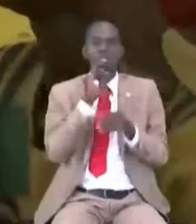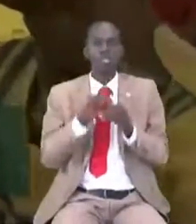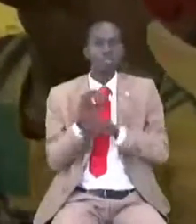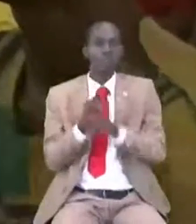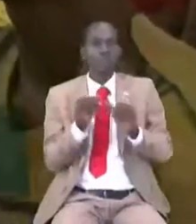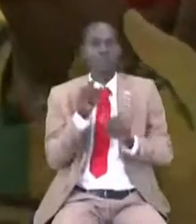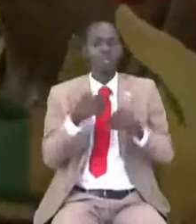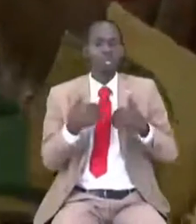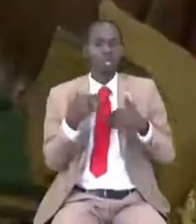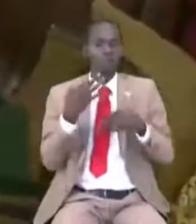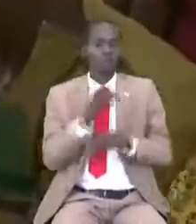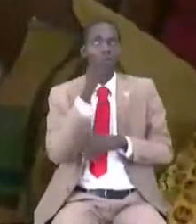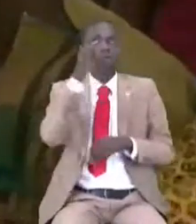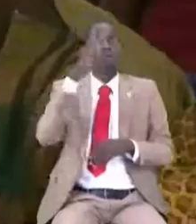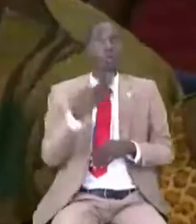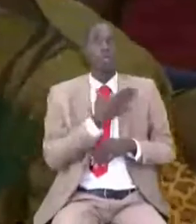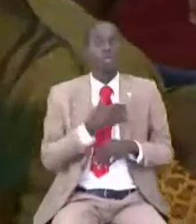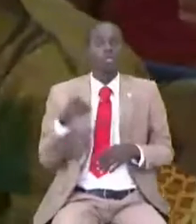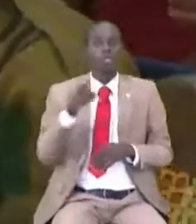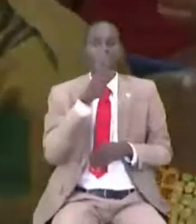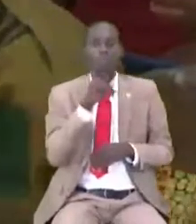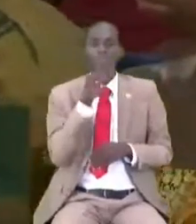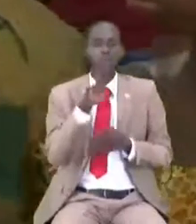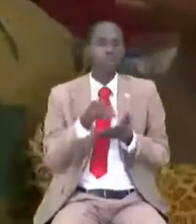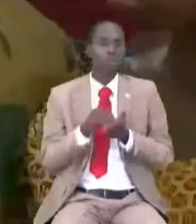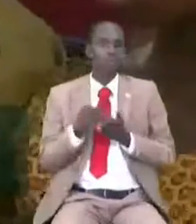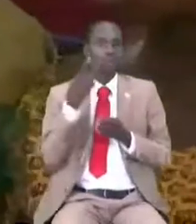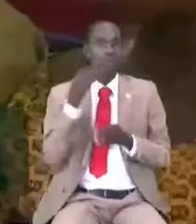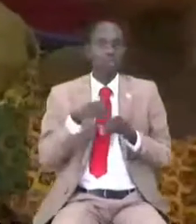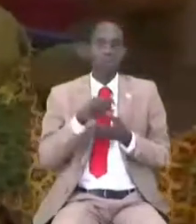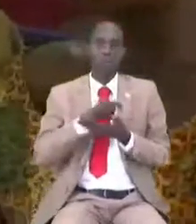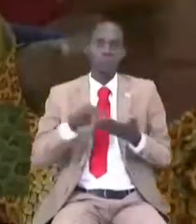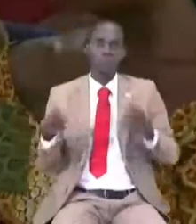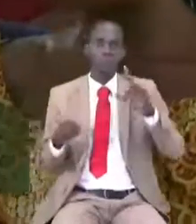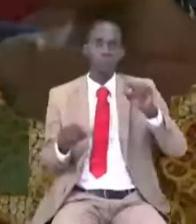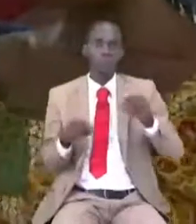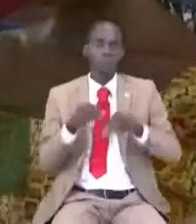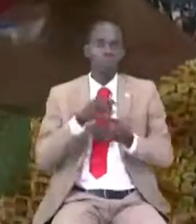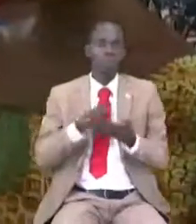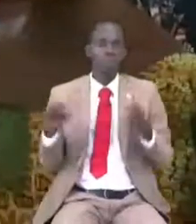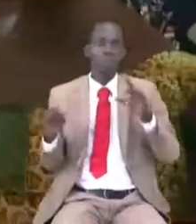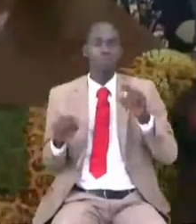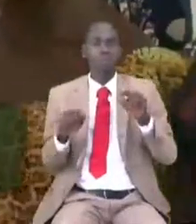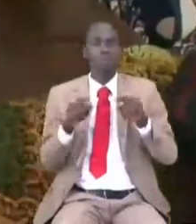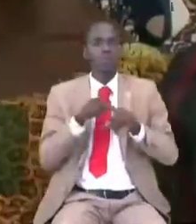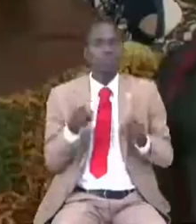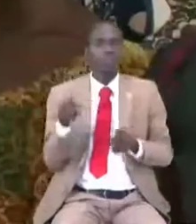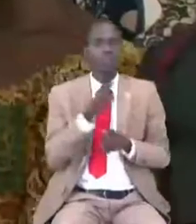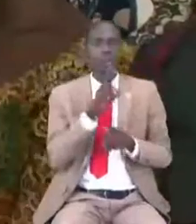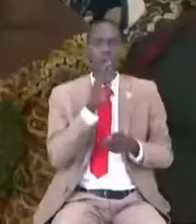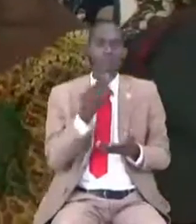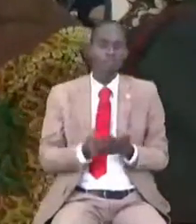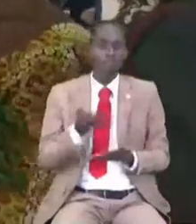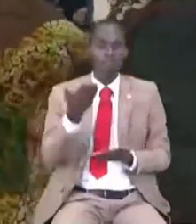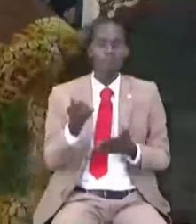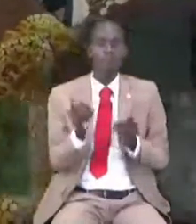Le verset 20 dit, car vous avez été rachetés à un grand prix, le prix du sang de l'agneau.